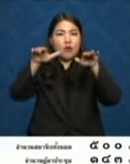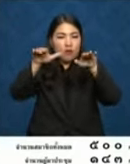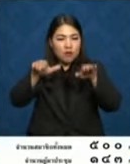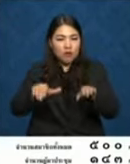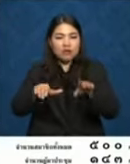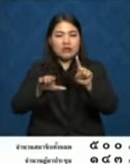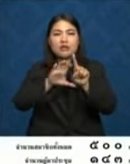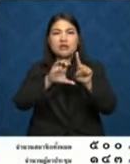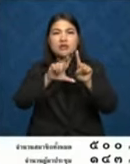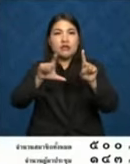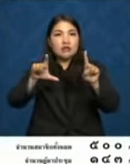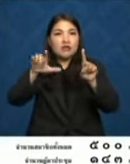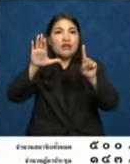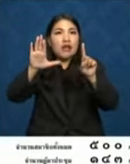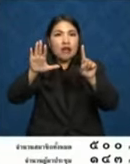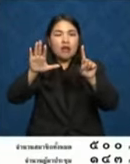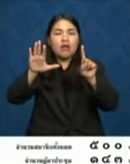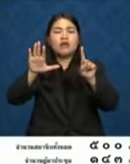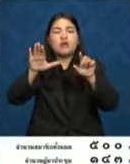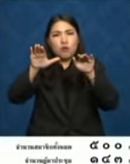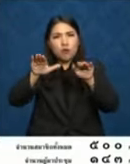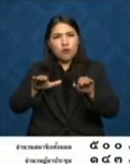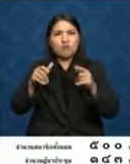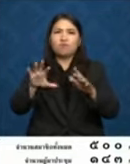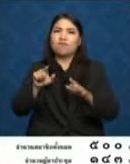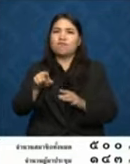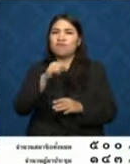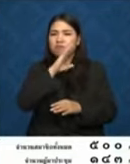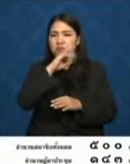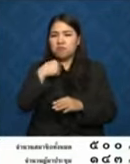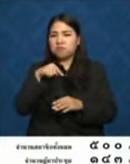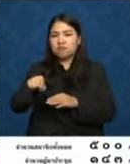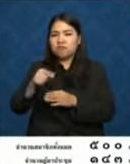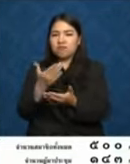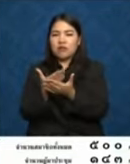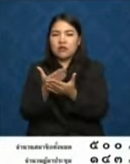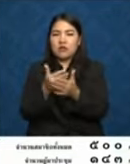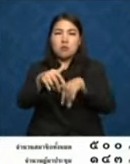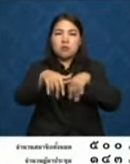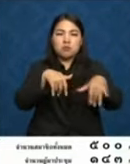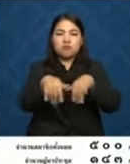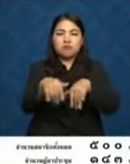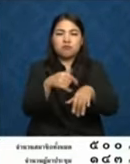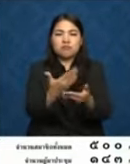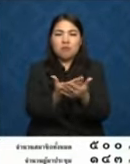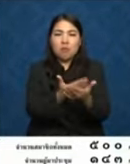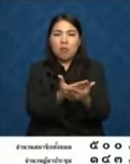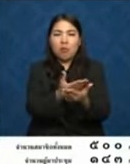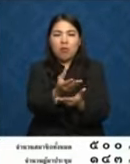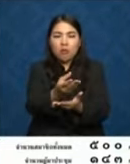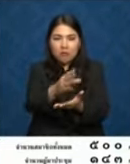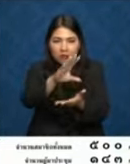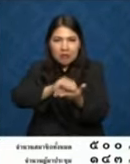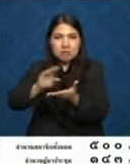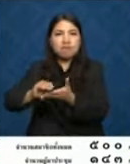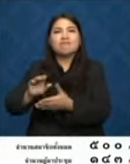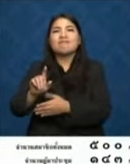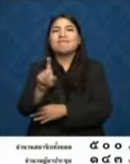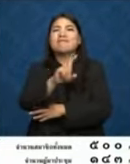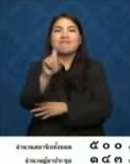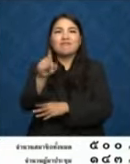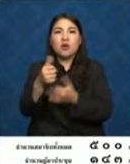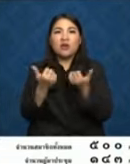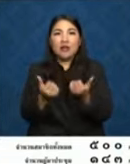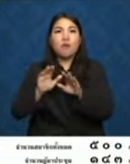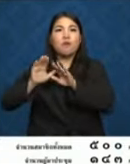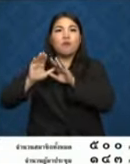เนี่ยแน่นอนที่สุดครับเขาก็ไม่ต้องมากูดรีดกับพี่น้องประชาชนฉะนั้นผมอยากกราบเรียนฝากท่านประธานไป